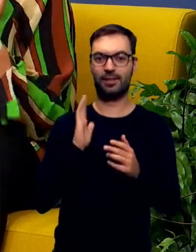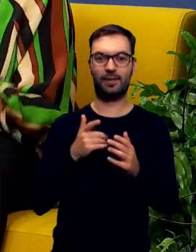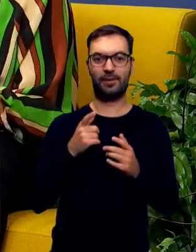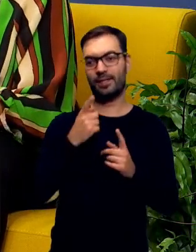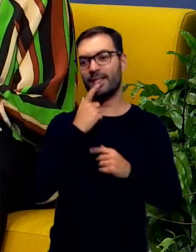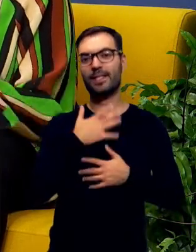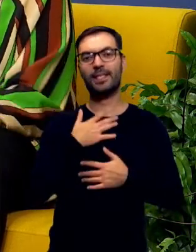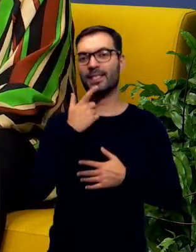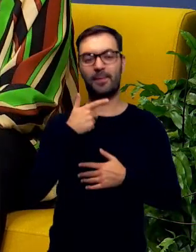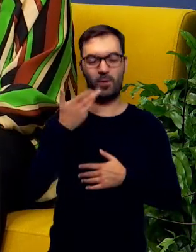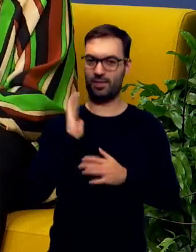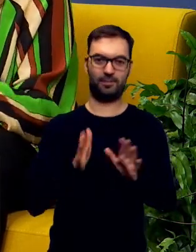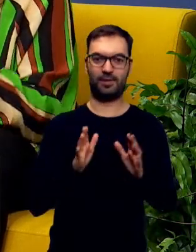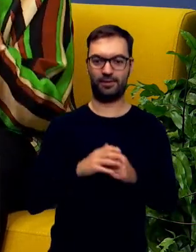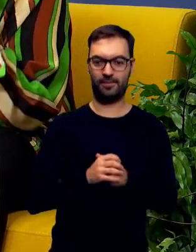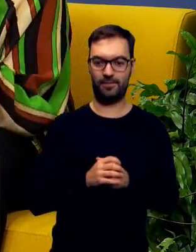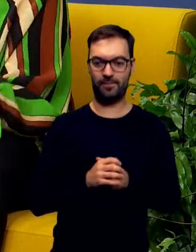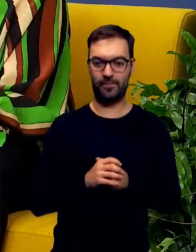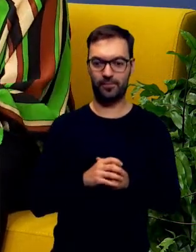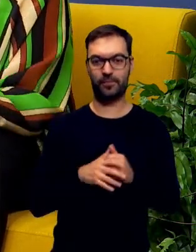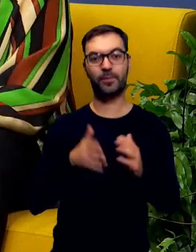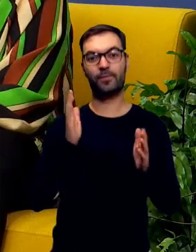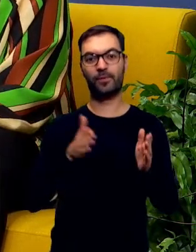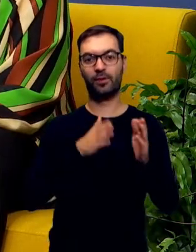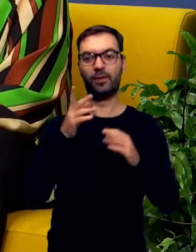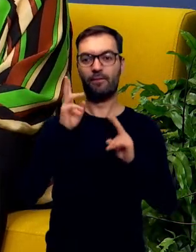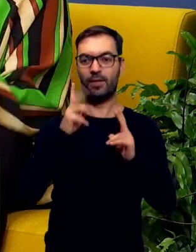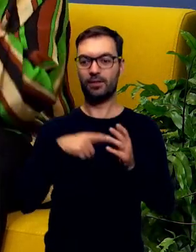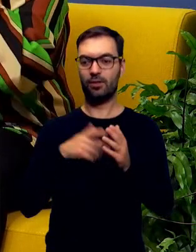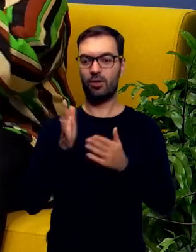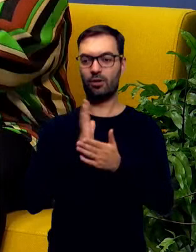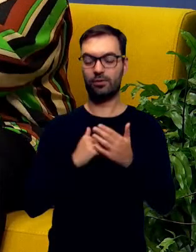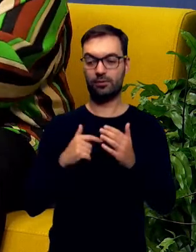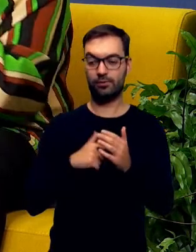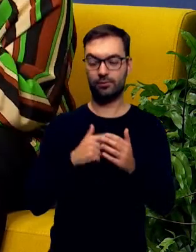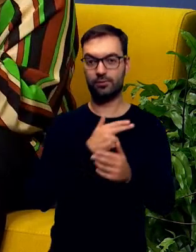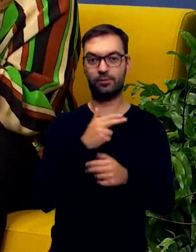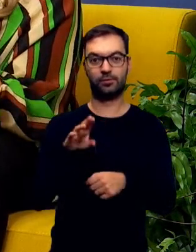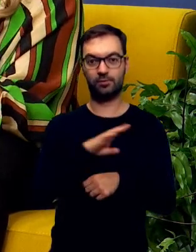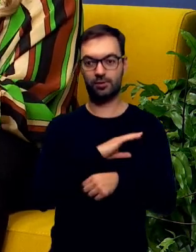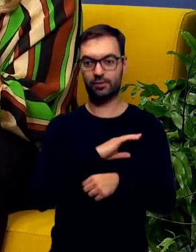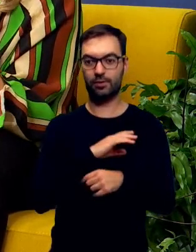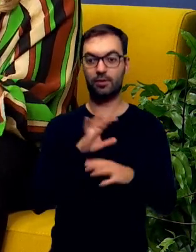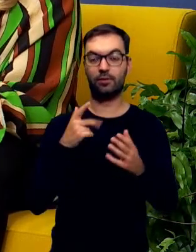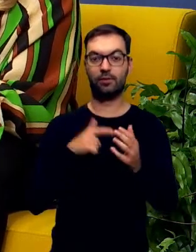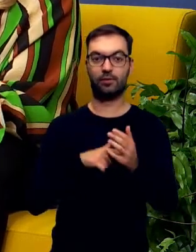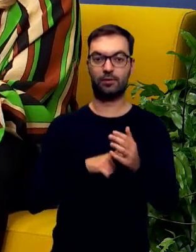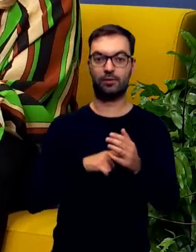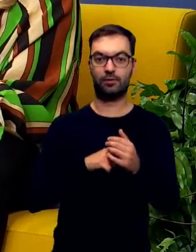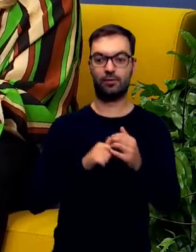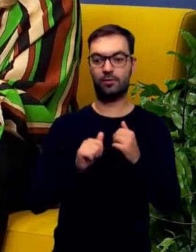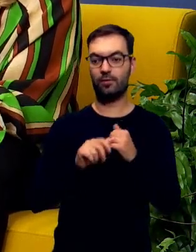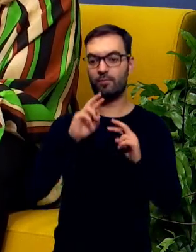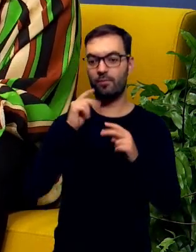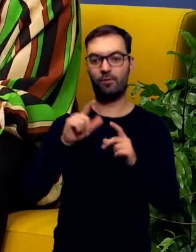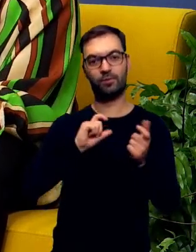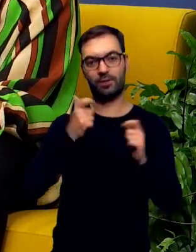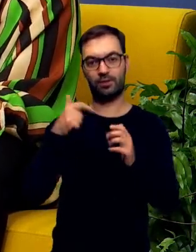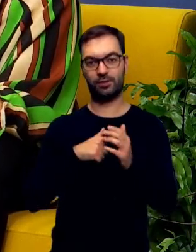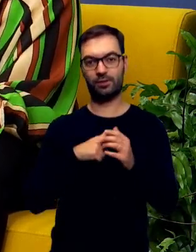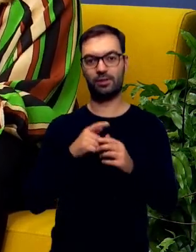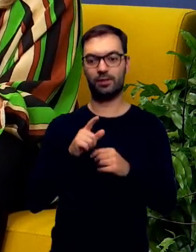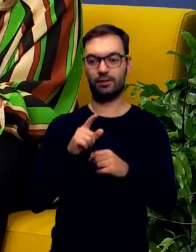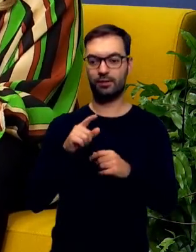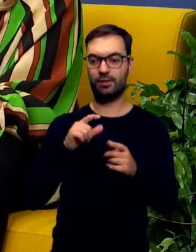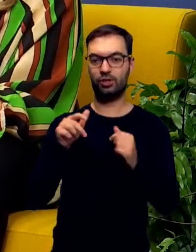takiego niedosytu. Później jest faktycznie rozdział o śmierci w takim rozumieniu, że jest powrót do tego zdarzenia z